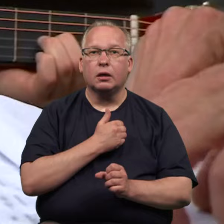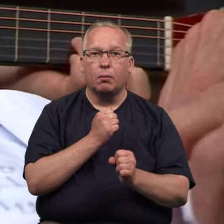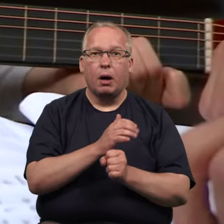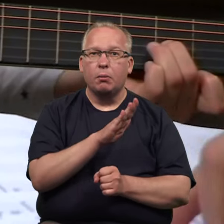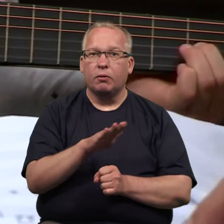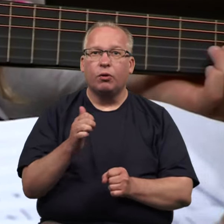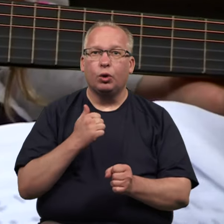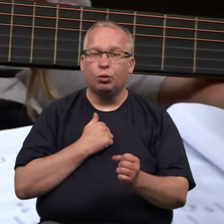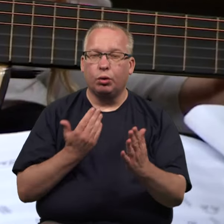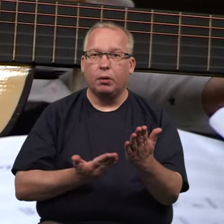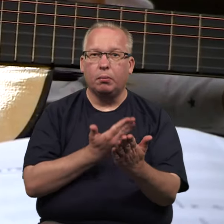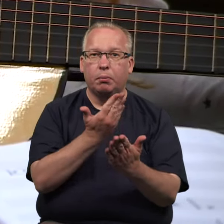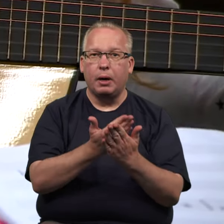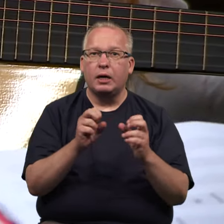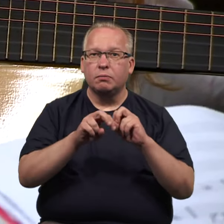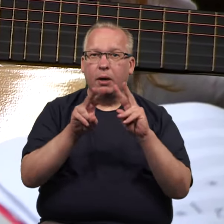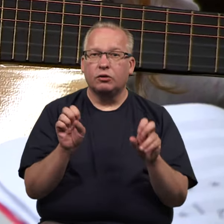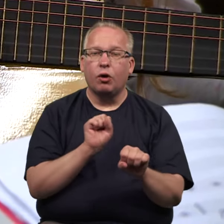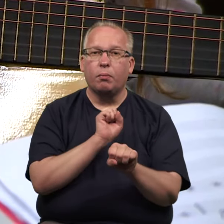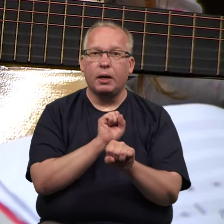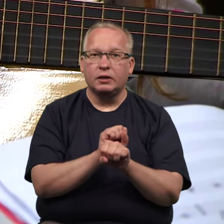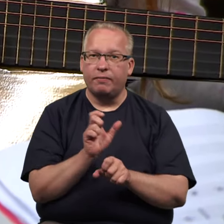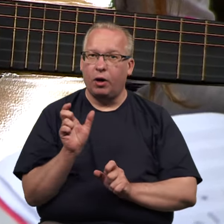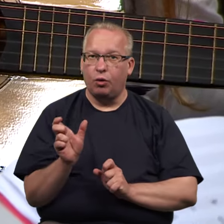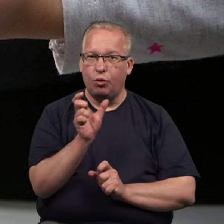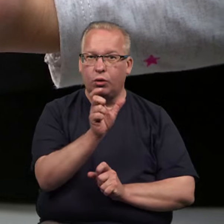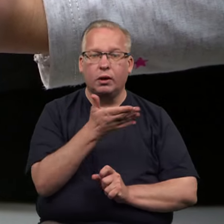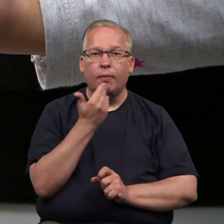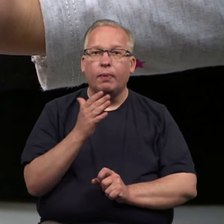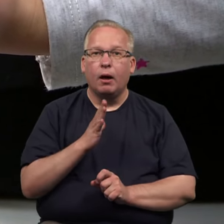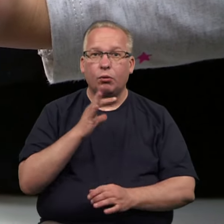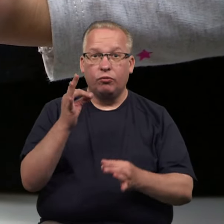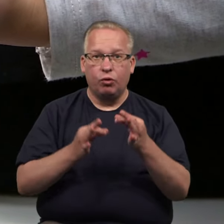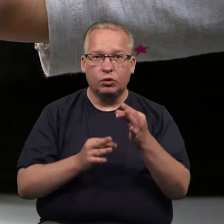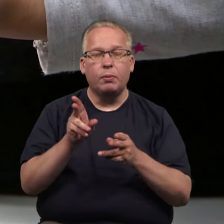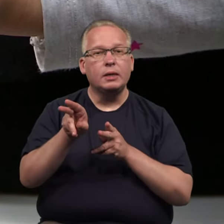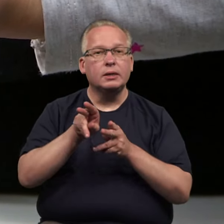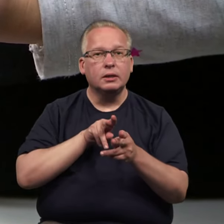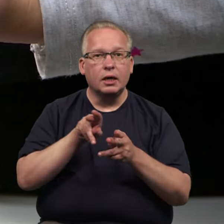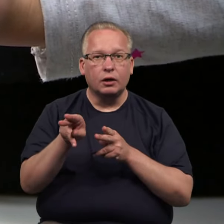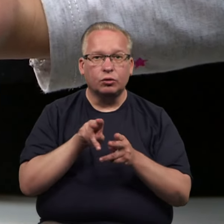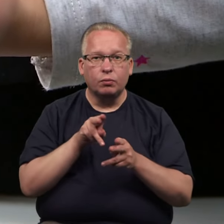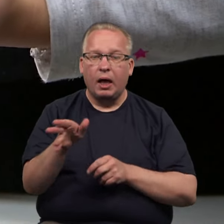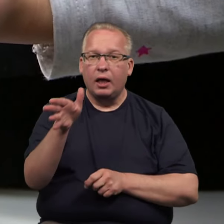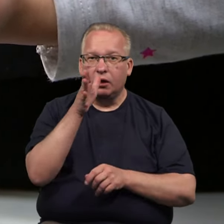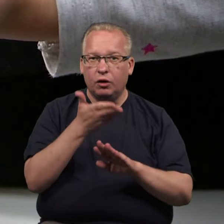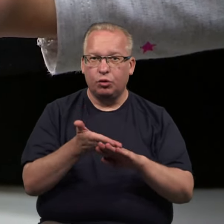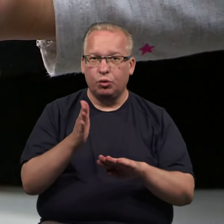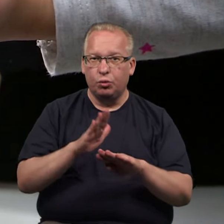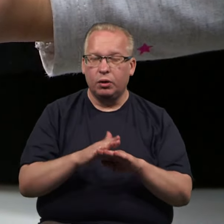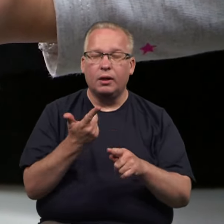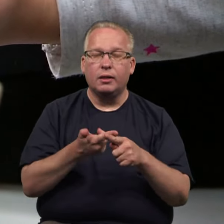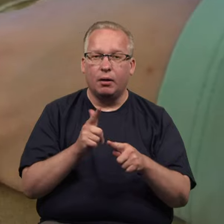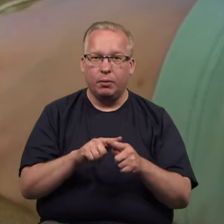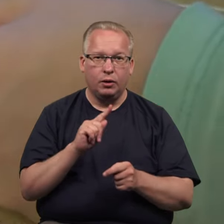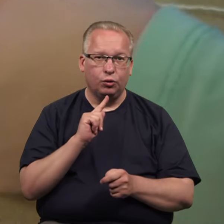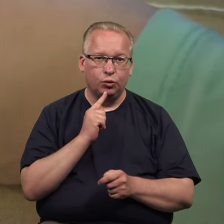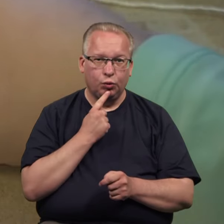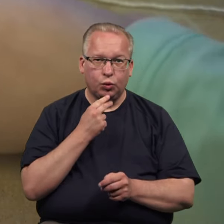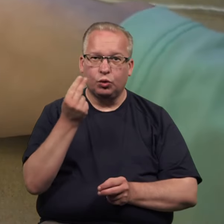turėtų pateikti specialų prevencijos kodą, jog nebuvo teisti už seksualinius, tyčinius sunkius ir labai sunkius